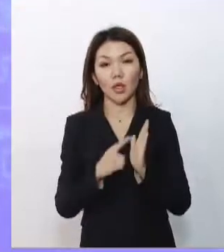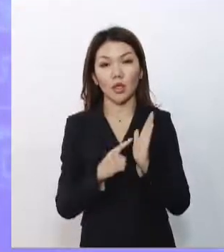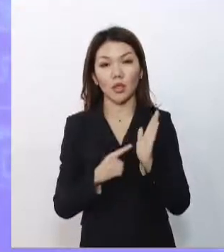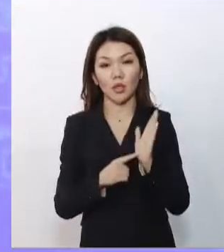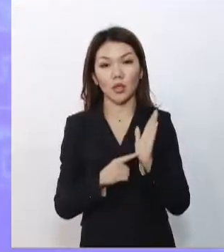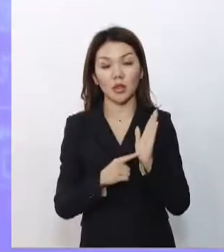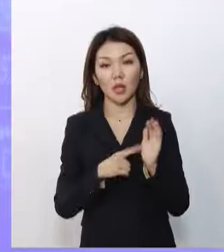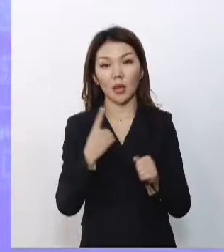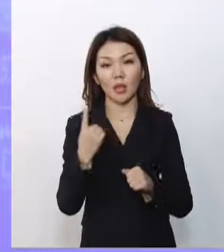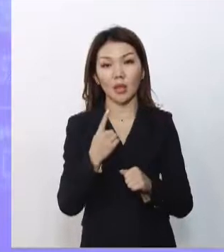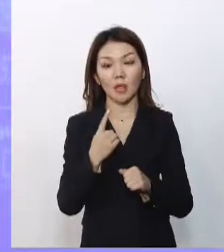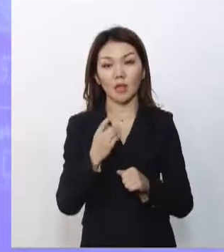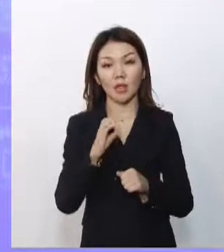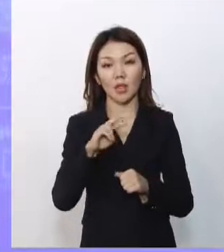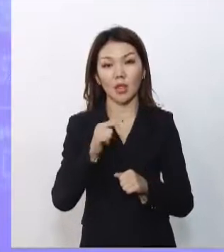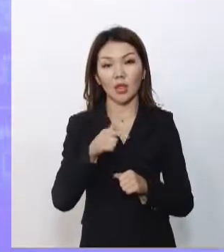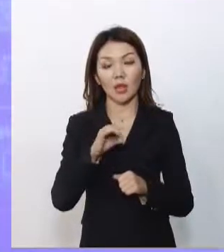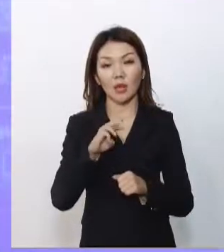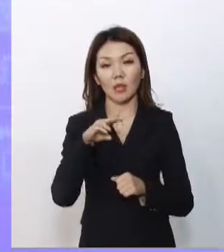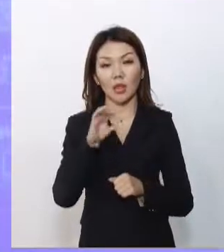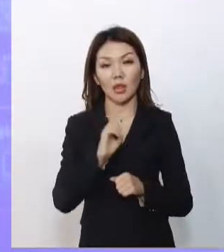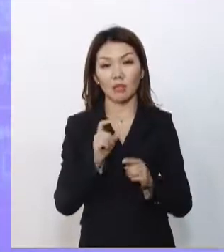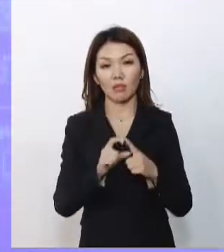Разделить первое слагаемое на число,